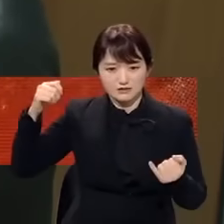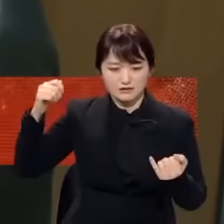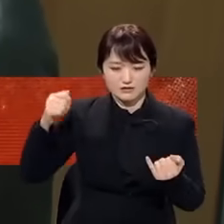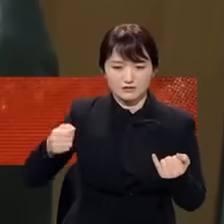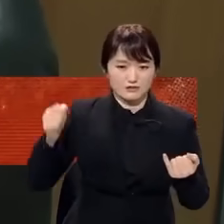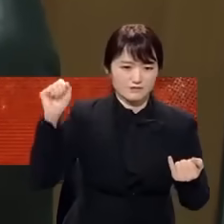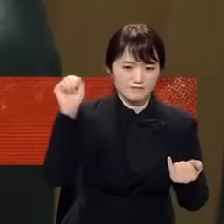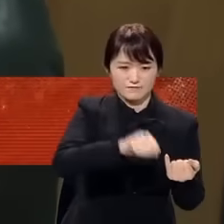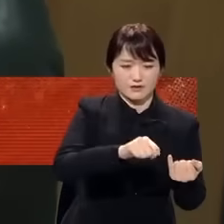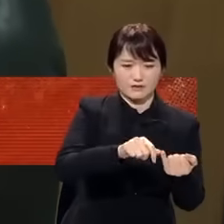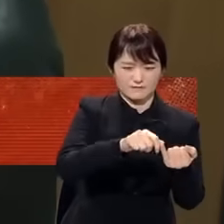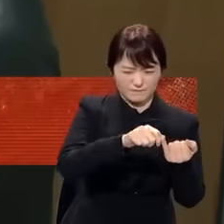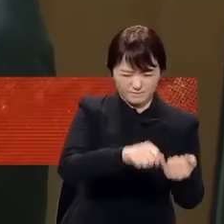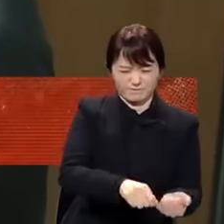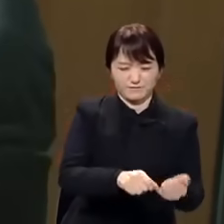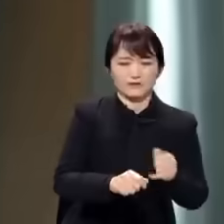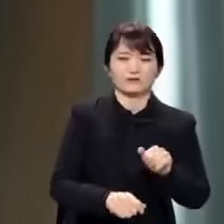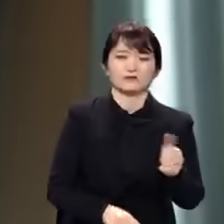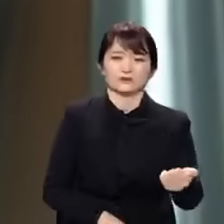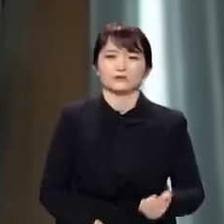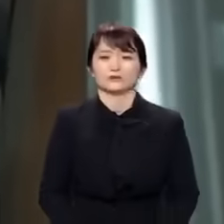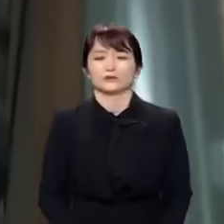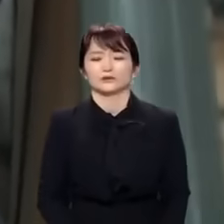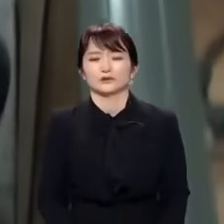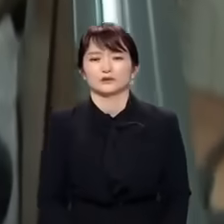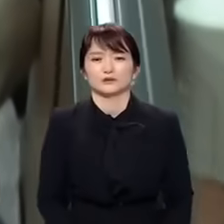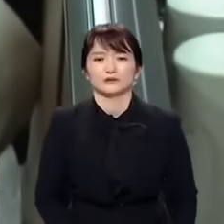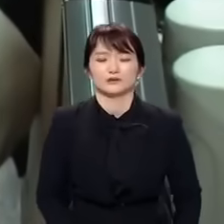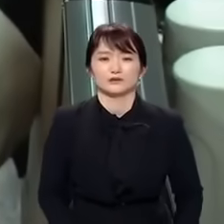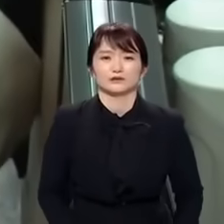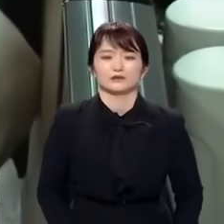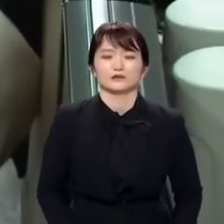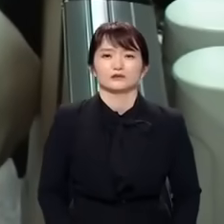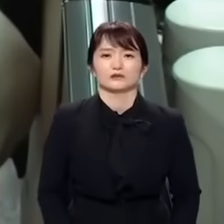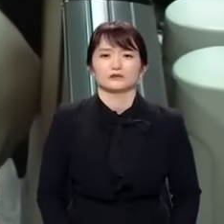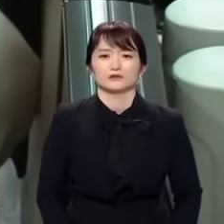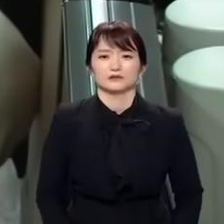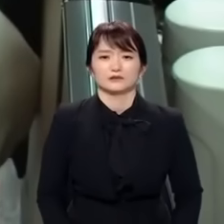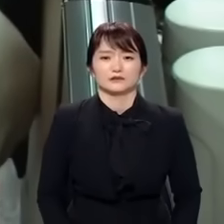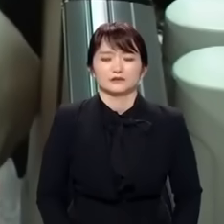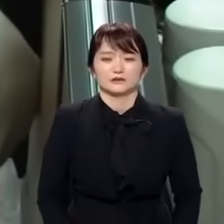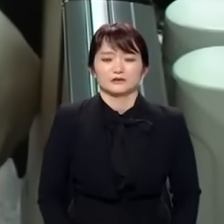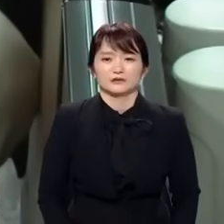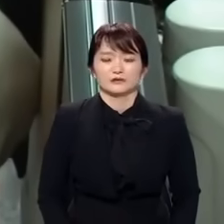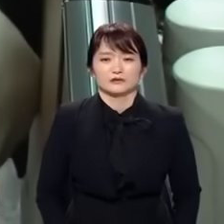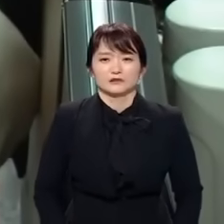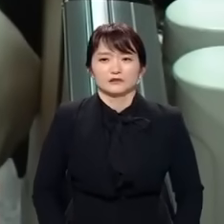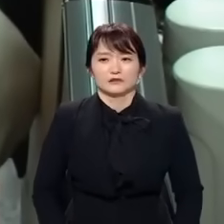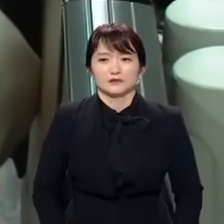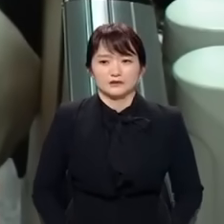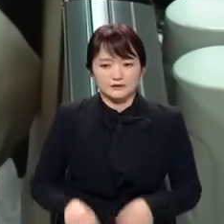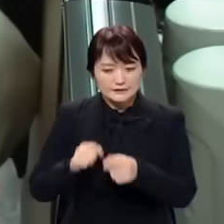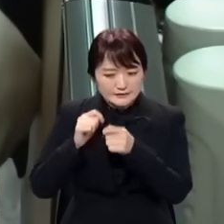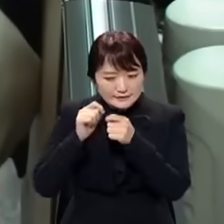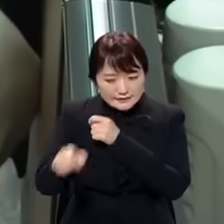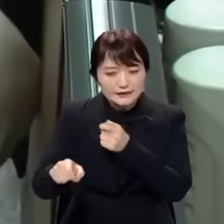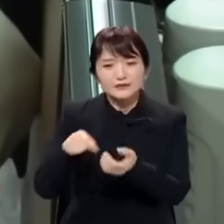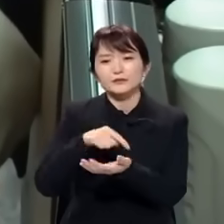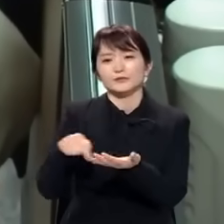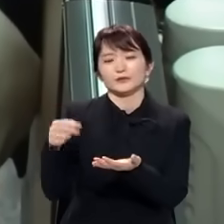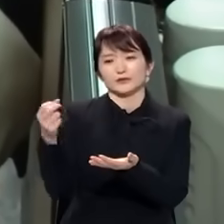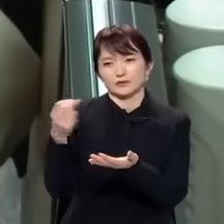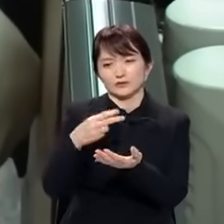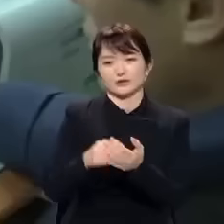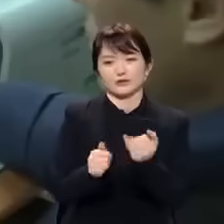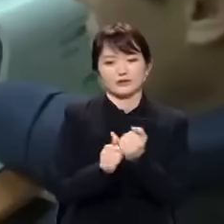겁니다 자 교수님 실제로 이제 그 사기 피해도 모질라서 결국은 이제